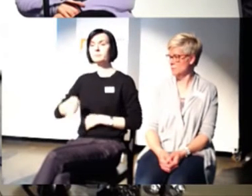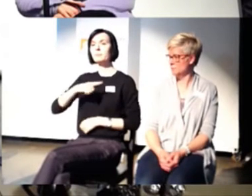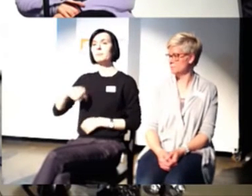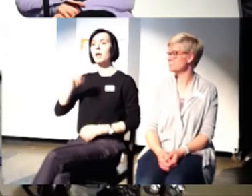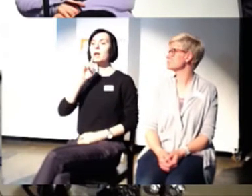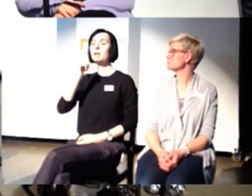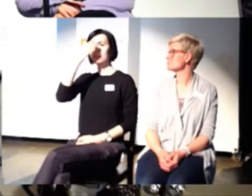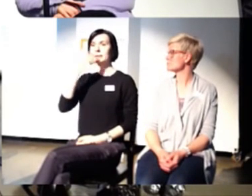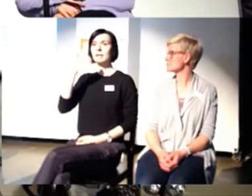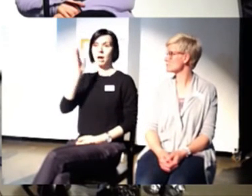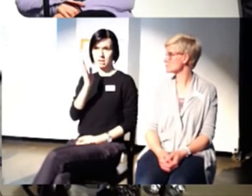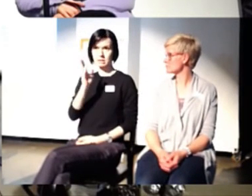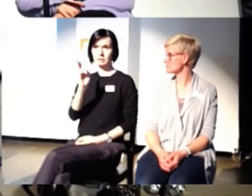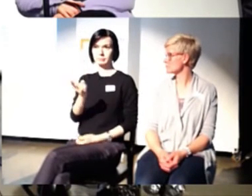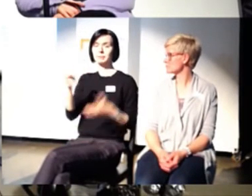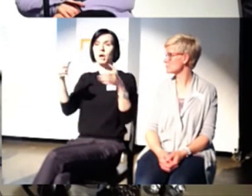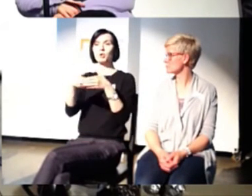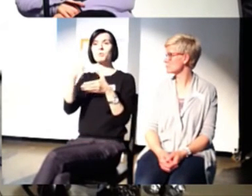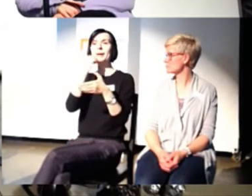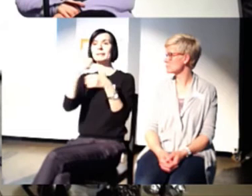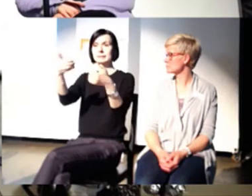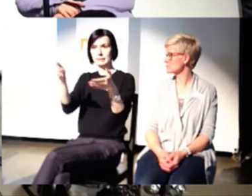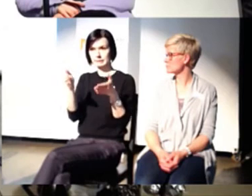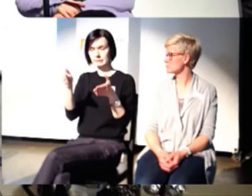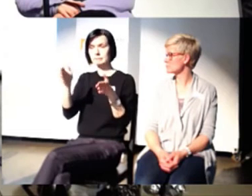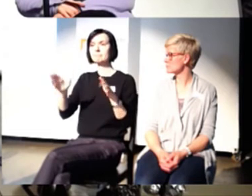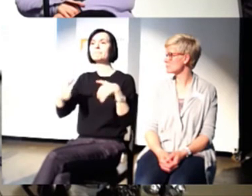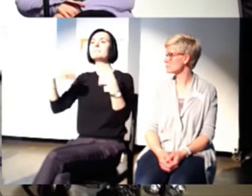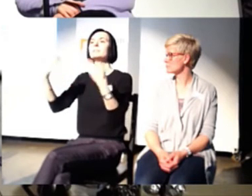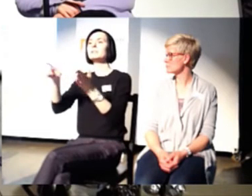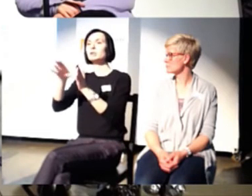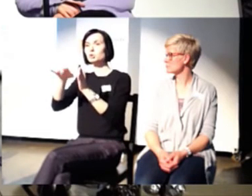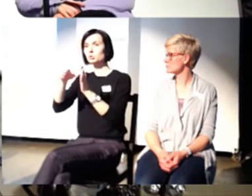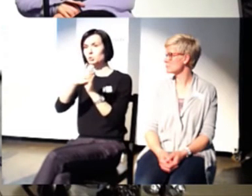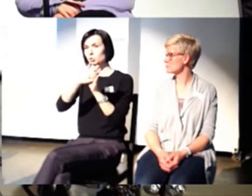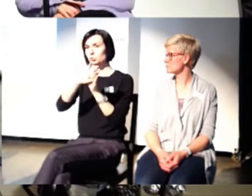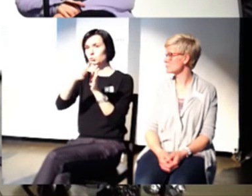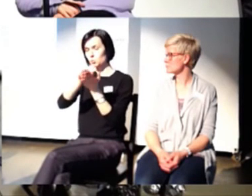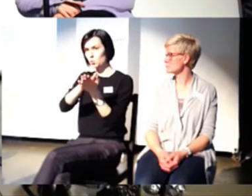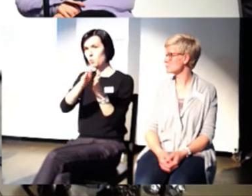ryhmäresidenssi ja sitten syyskuusta huhtikuun lopun